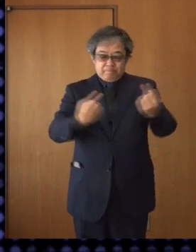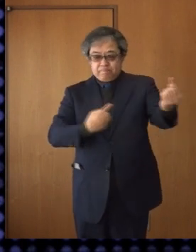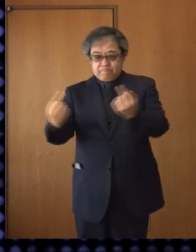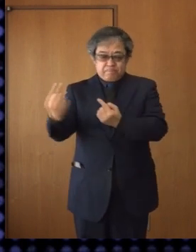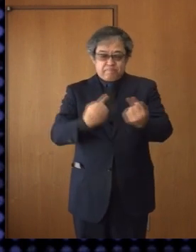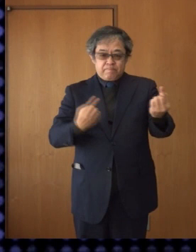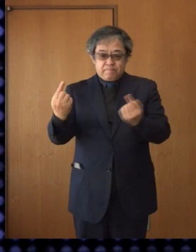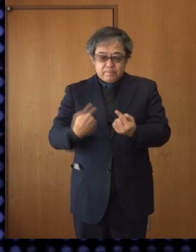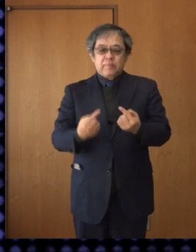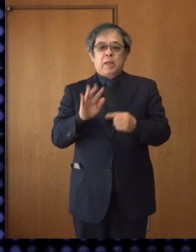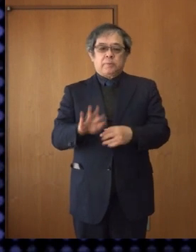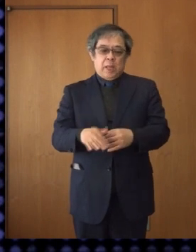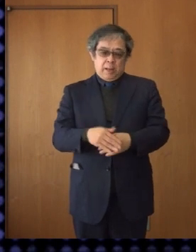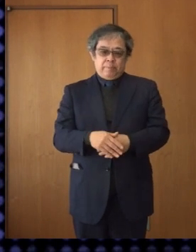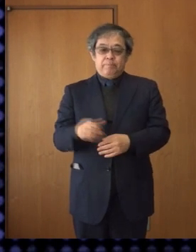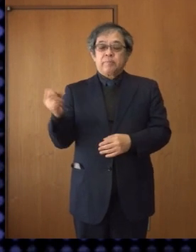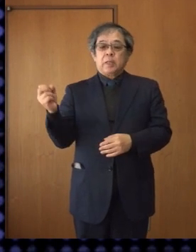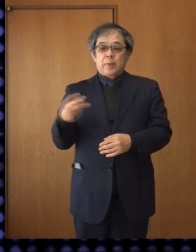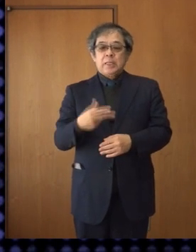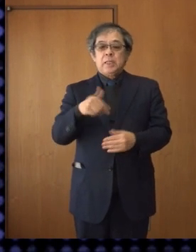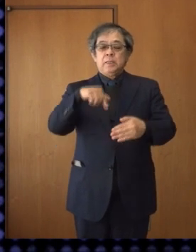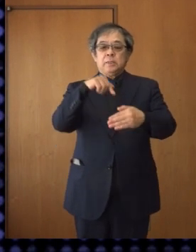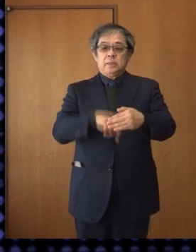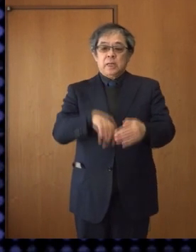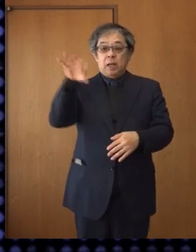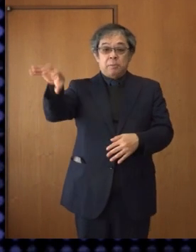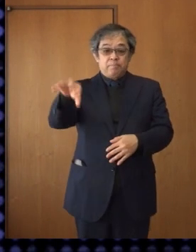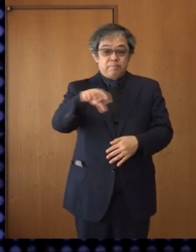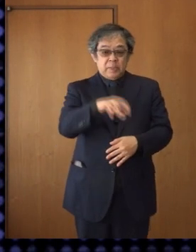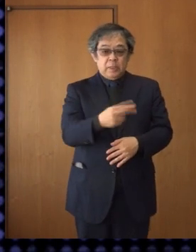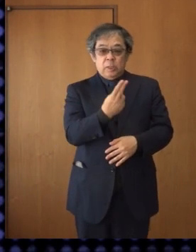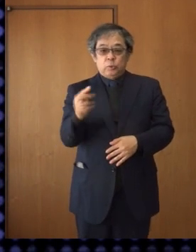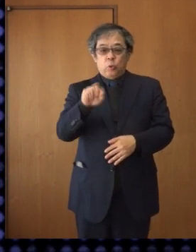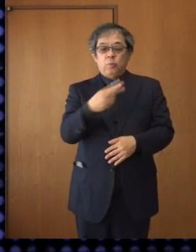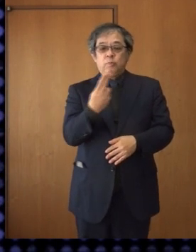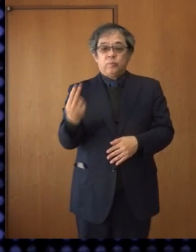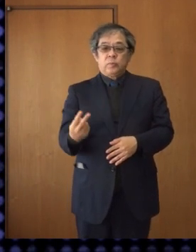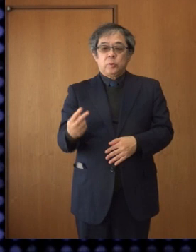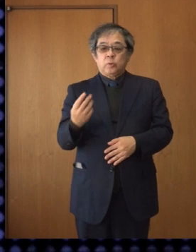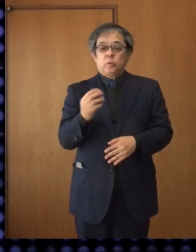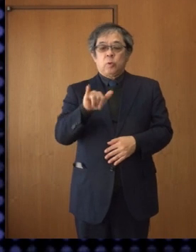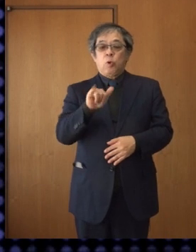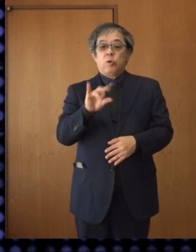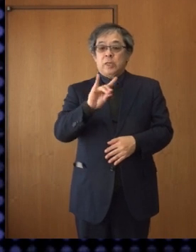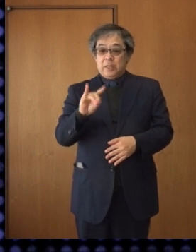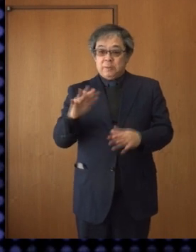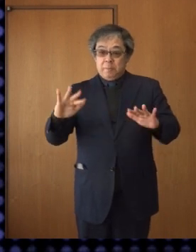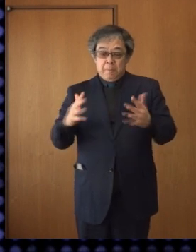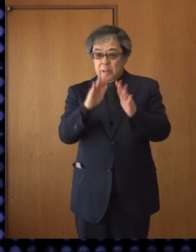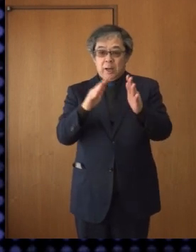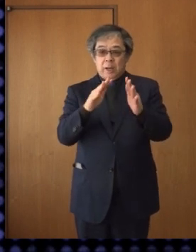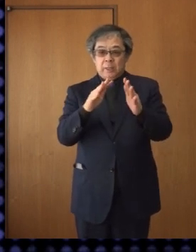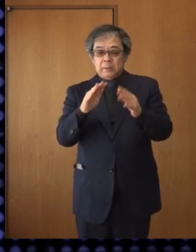ました。また市内各地でどんど焼き行事が4年ぶりに行われる光景